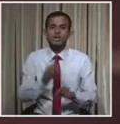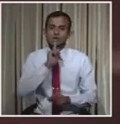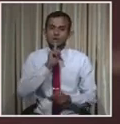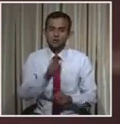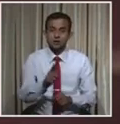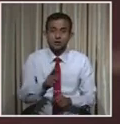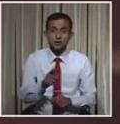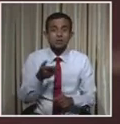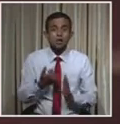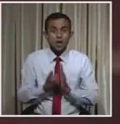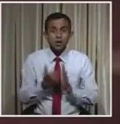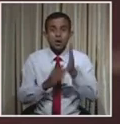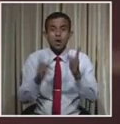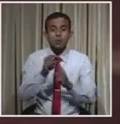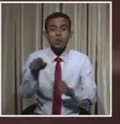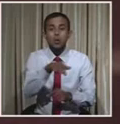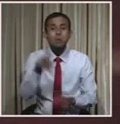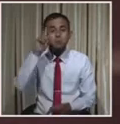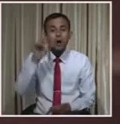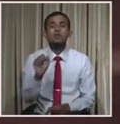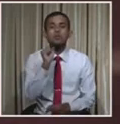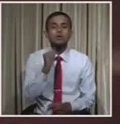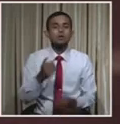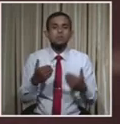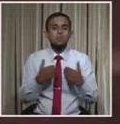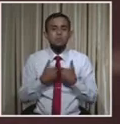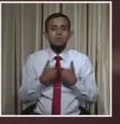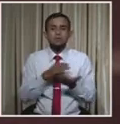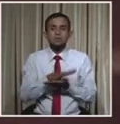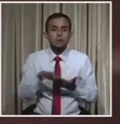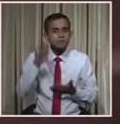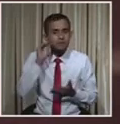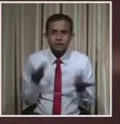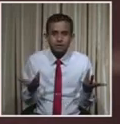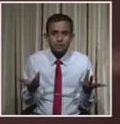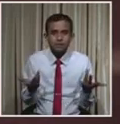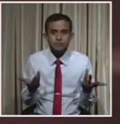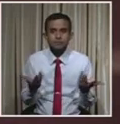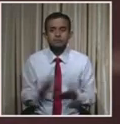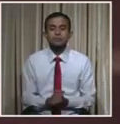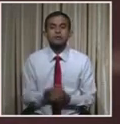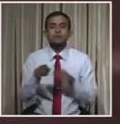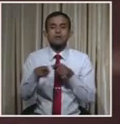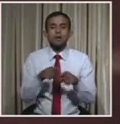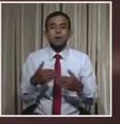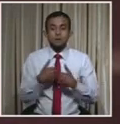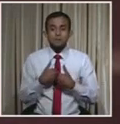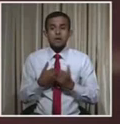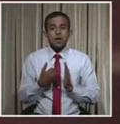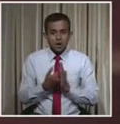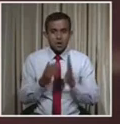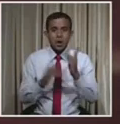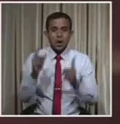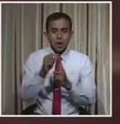කිරීමෙන් මේ ගරු මන්ත්‍රීවරු බලාපොරොත්තු වෙන්නේ කුමක්ද කියලා මට වටා ගන්න බෑ ඒ වගේම මම ඒ ගරු